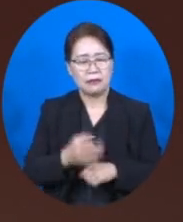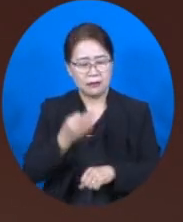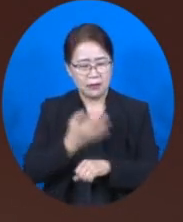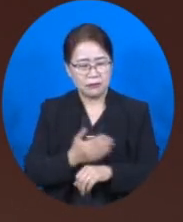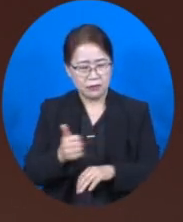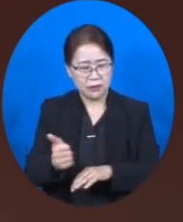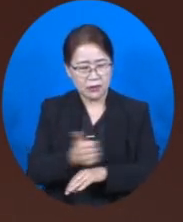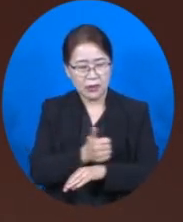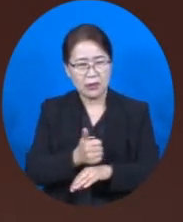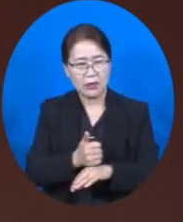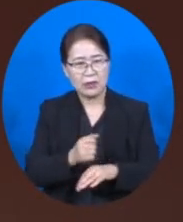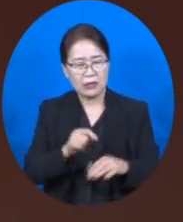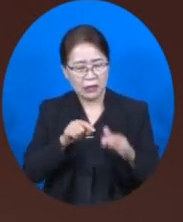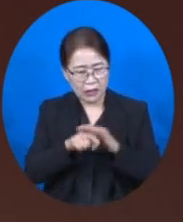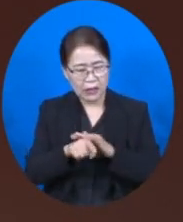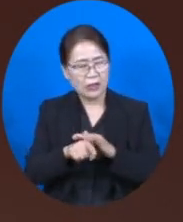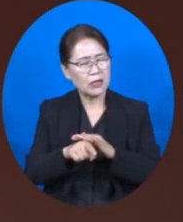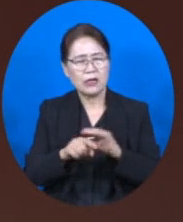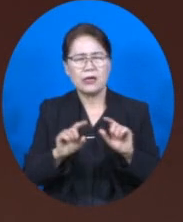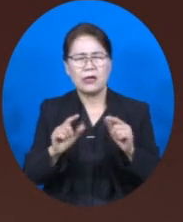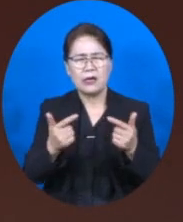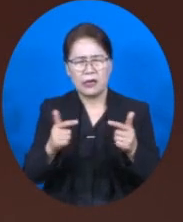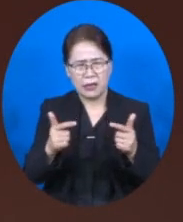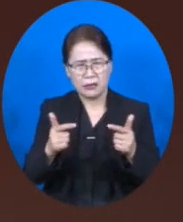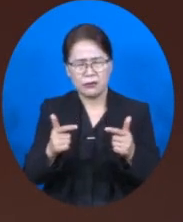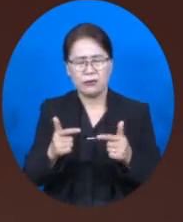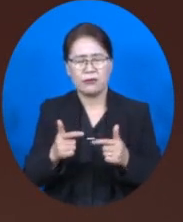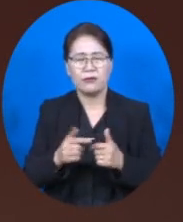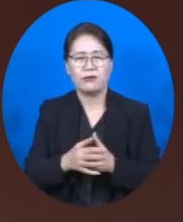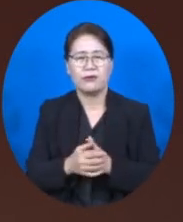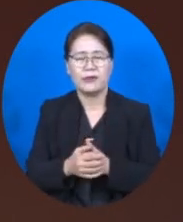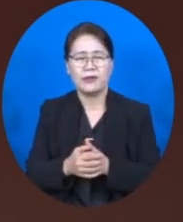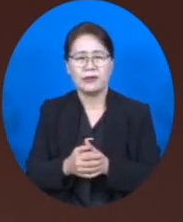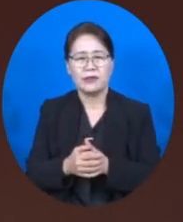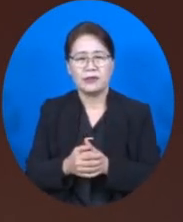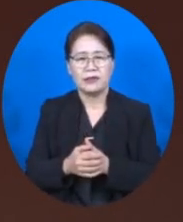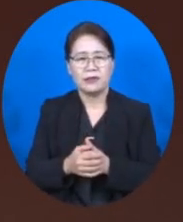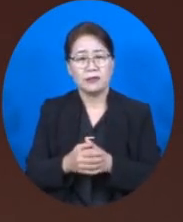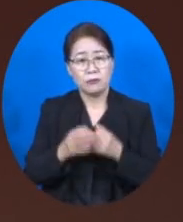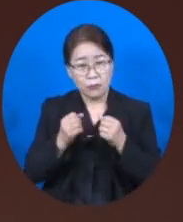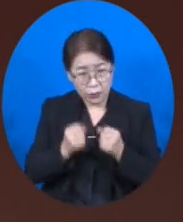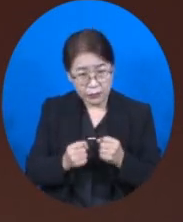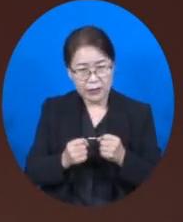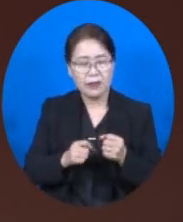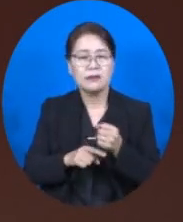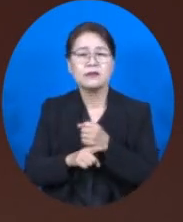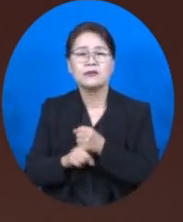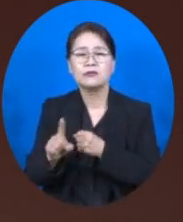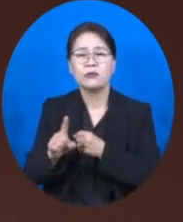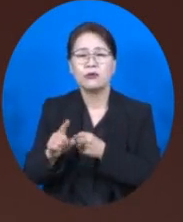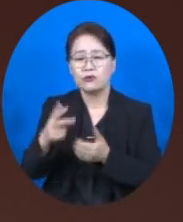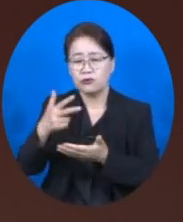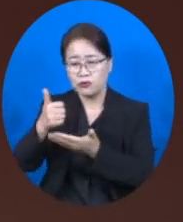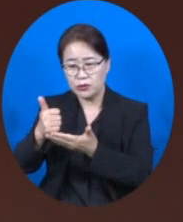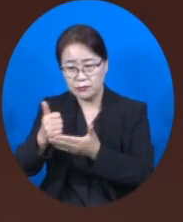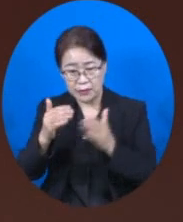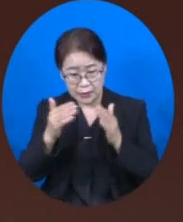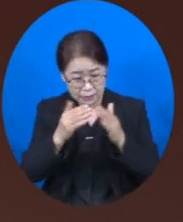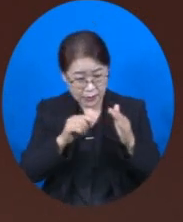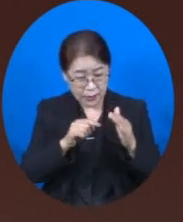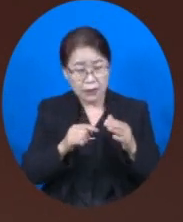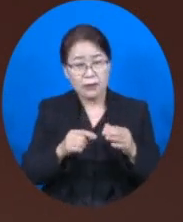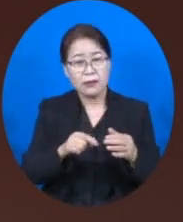지나가다 들리는 정도를 말하는 것이 아니에요 유아야겠다라고 하는 것은 주님이 그 집에